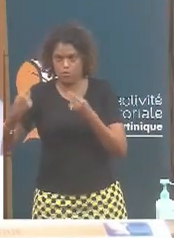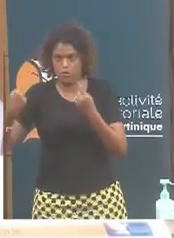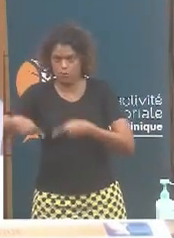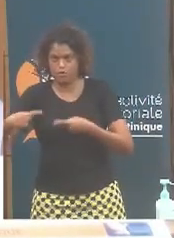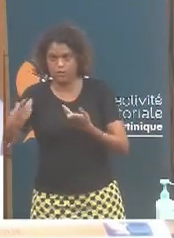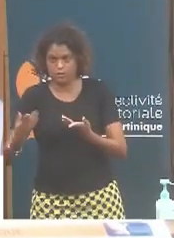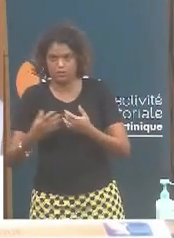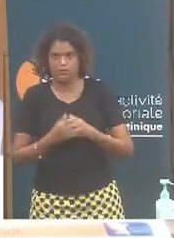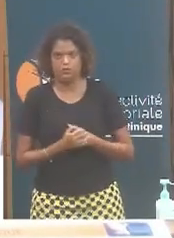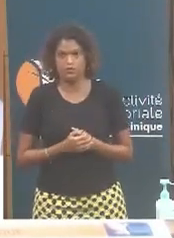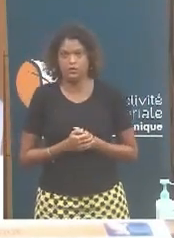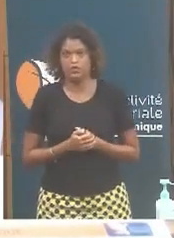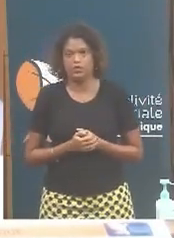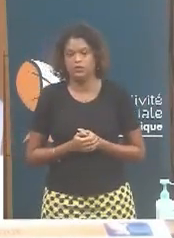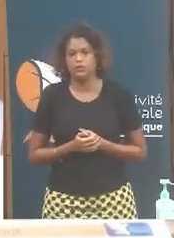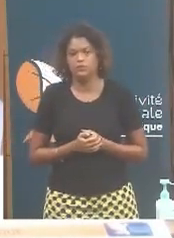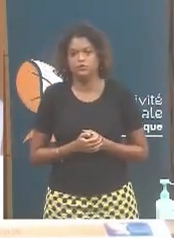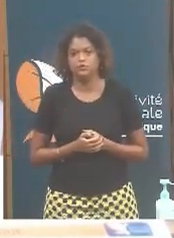syndical,